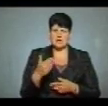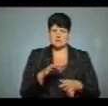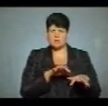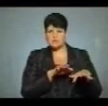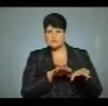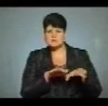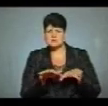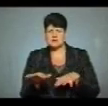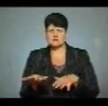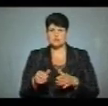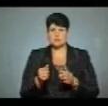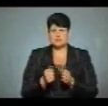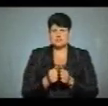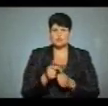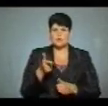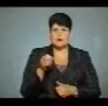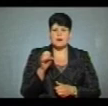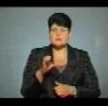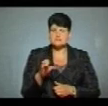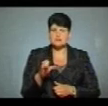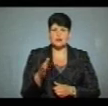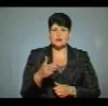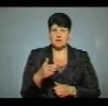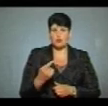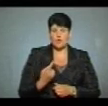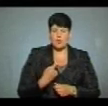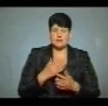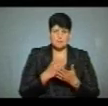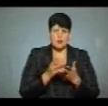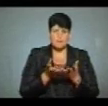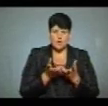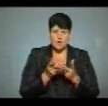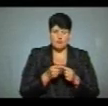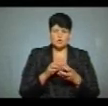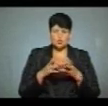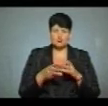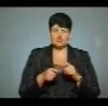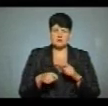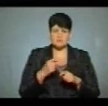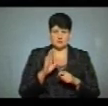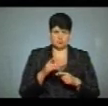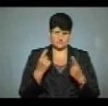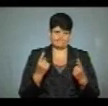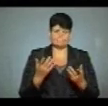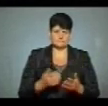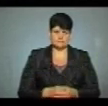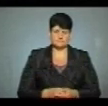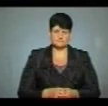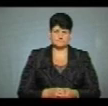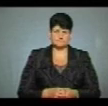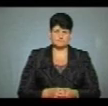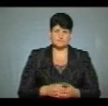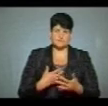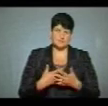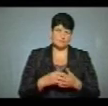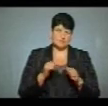знесло близько до ГЕСу, і рибоохорона мала що порахувати, сума збитків буде немала, тобто десь в